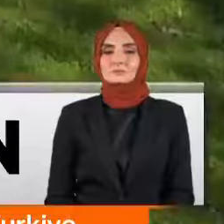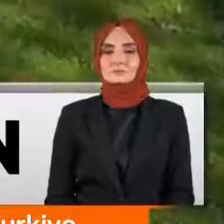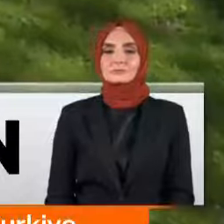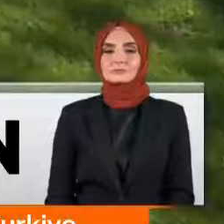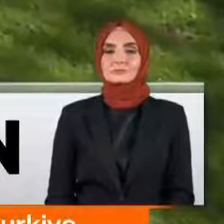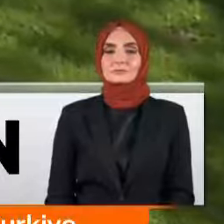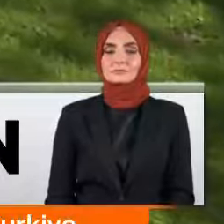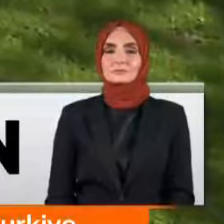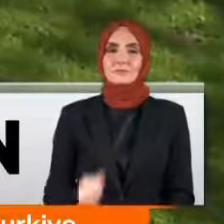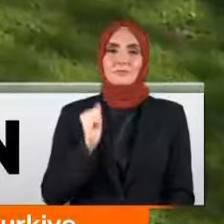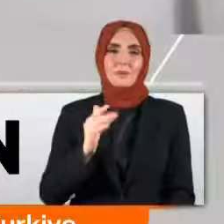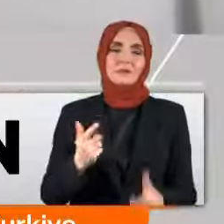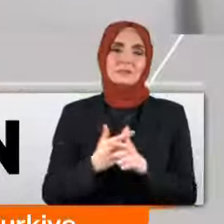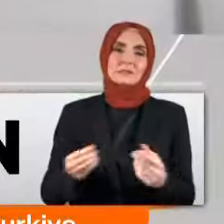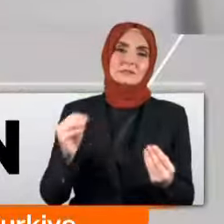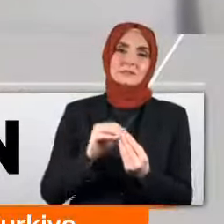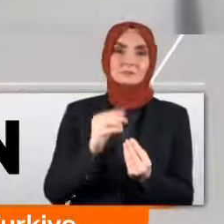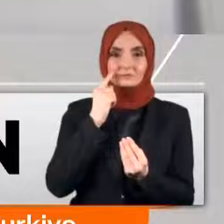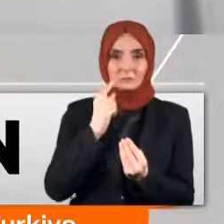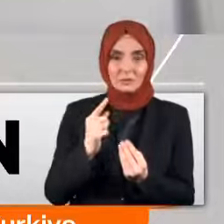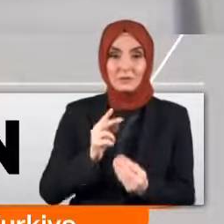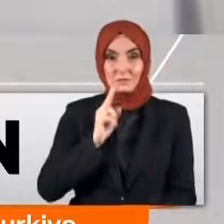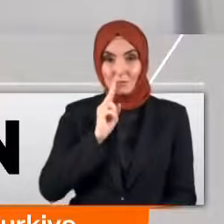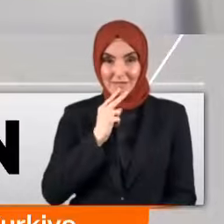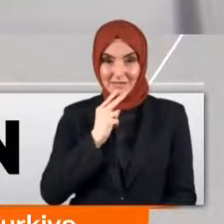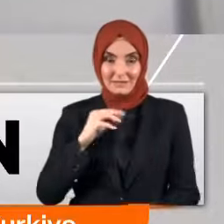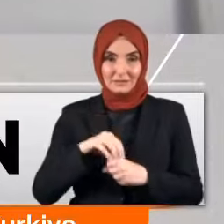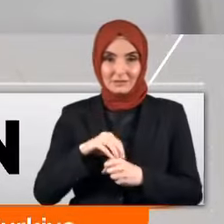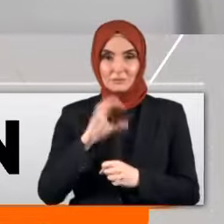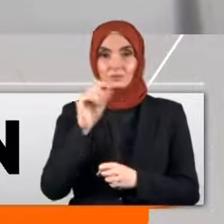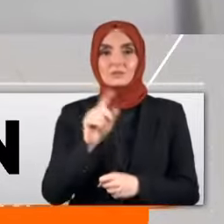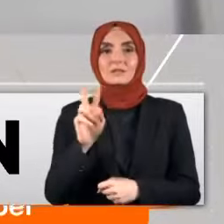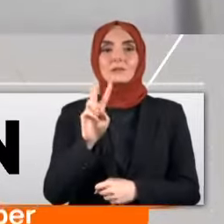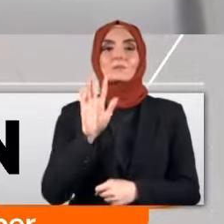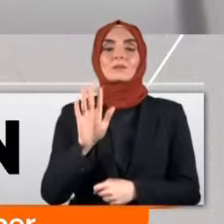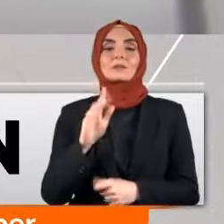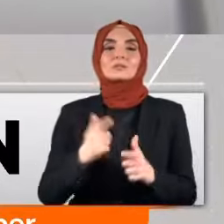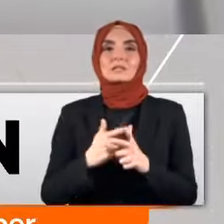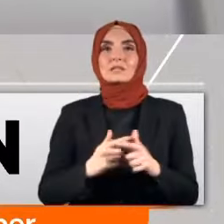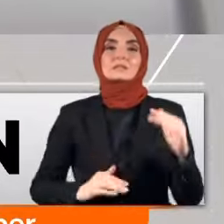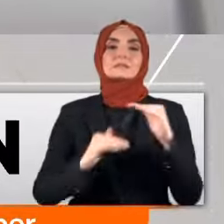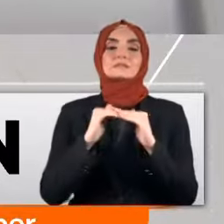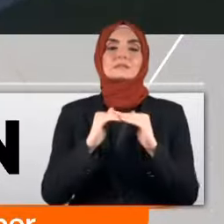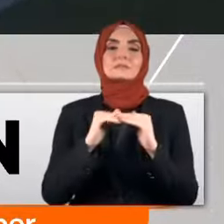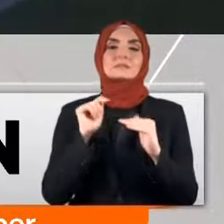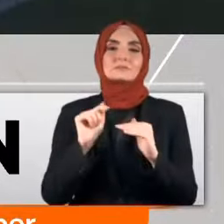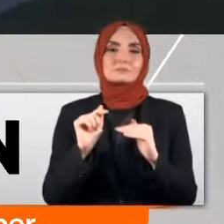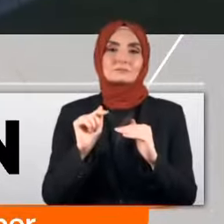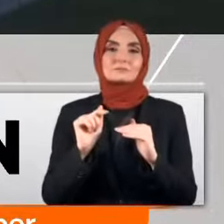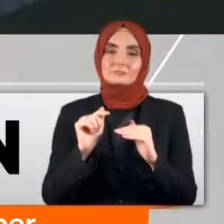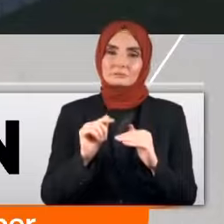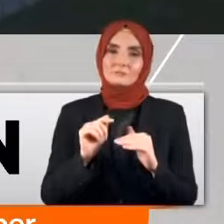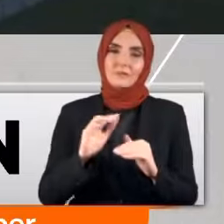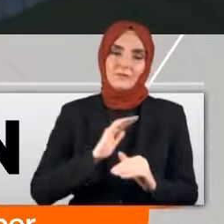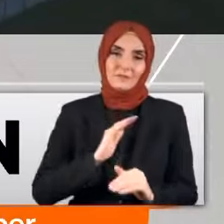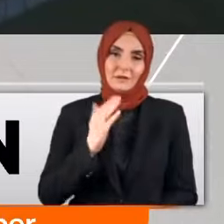olmaz. Fahiş kira zamlarına karşı son 2 yıldır %25 kira sınırı uygulaması getirilmişti. İşte Temmuz ayında